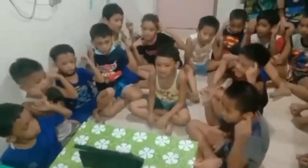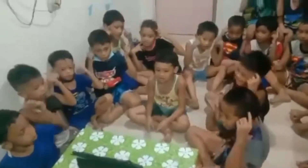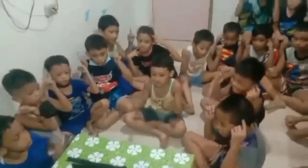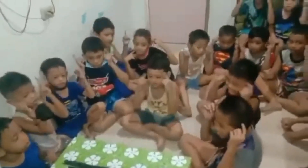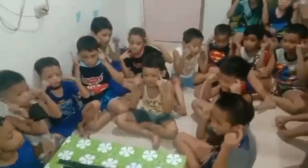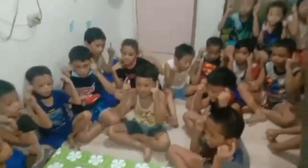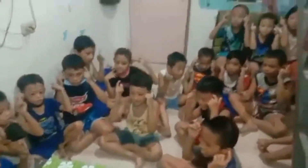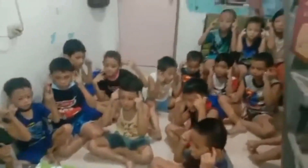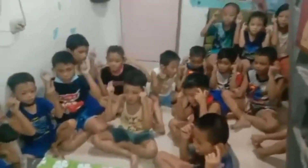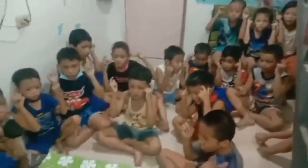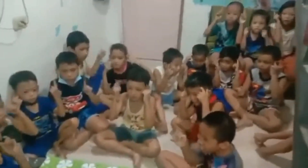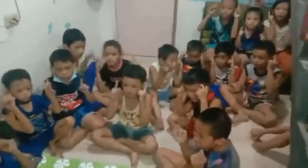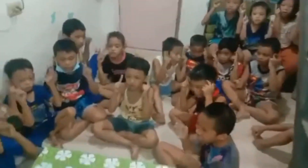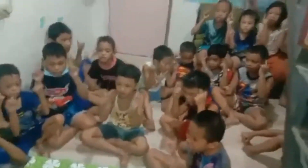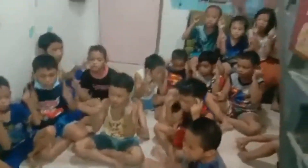Ang talino ng